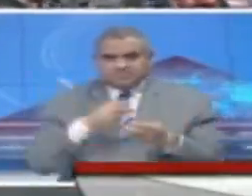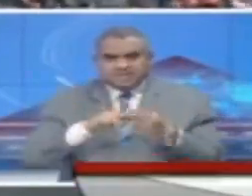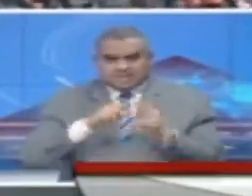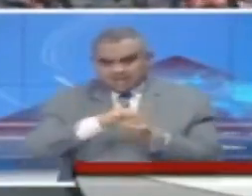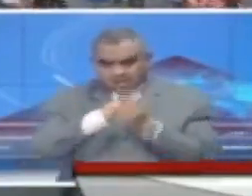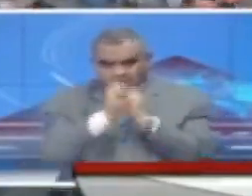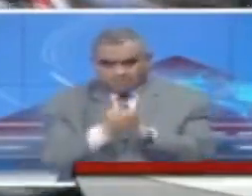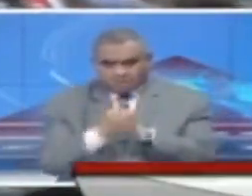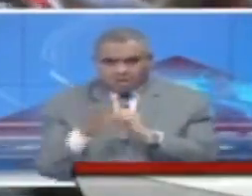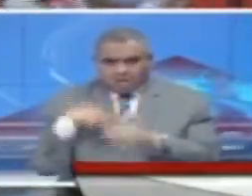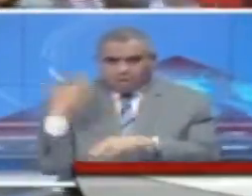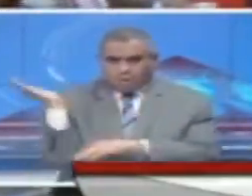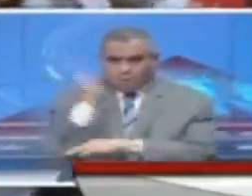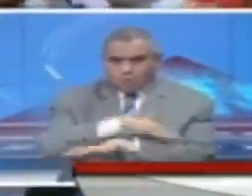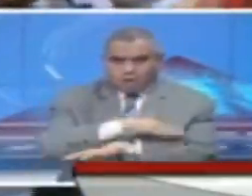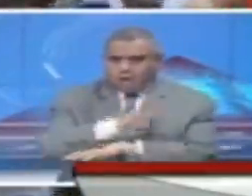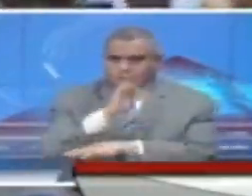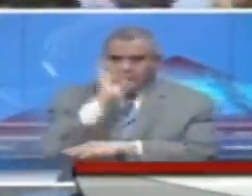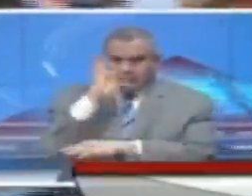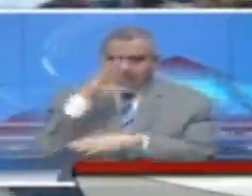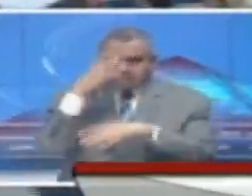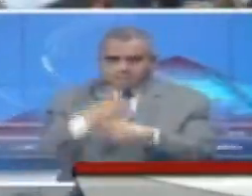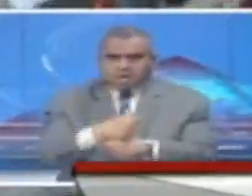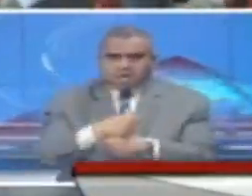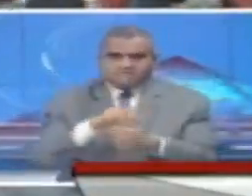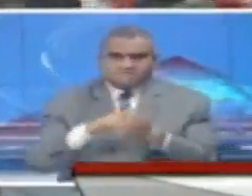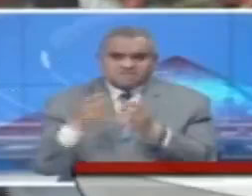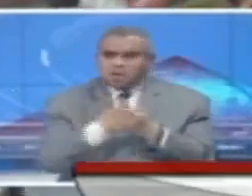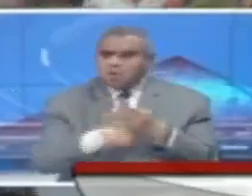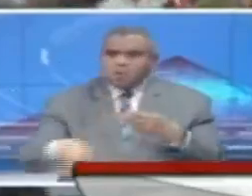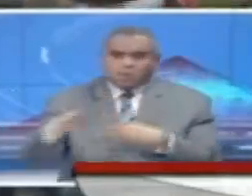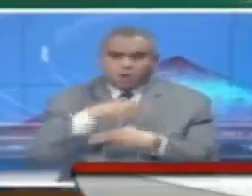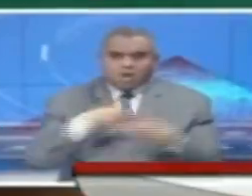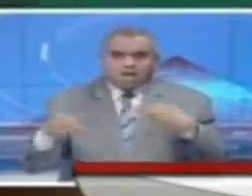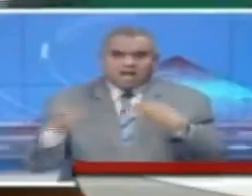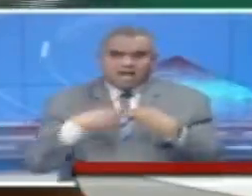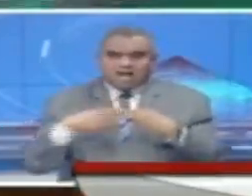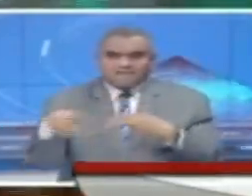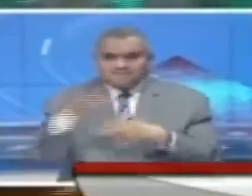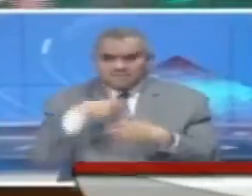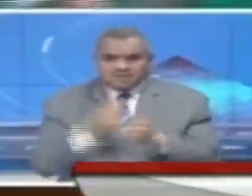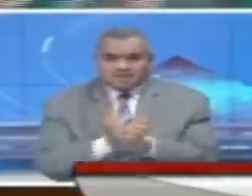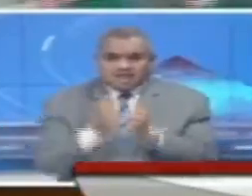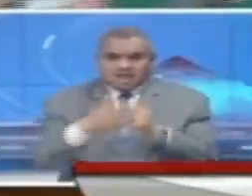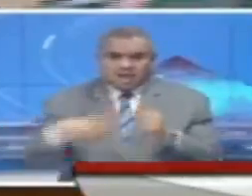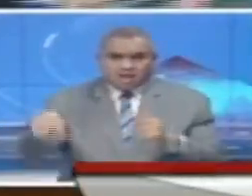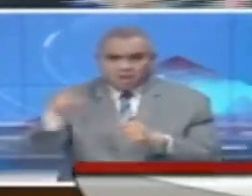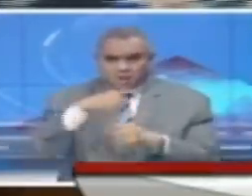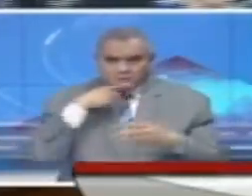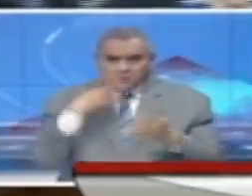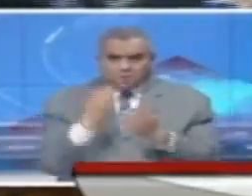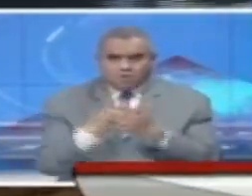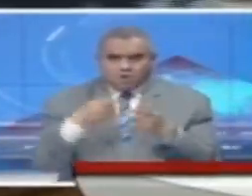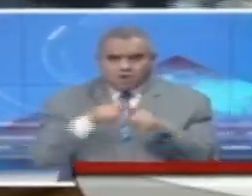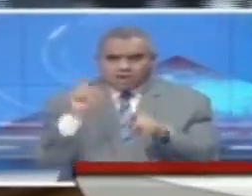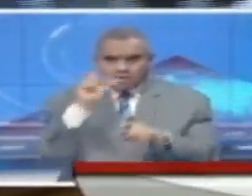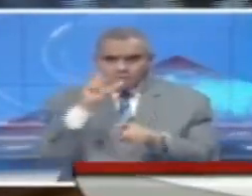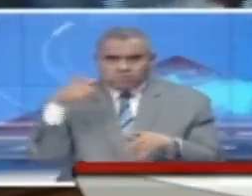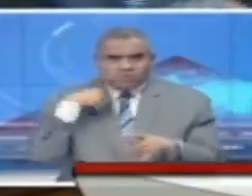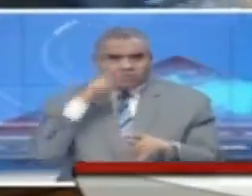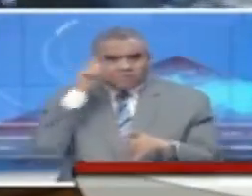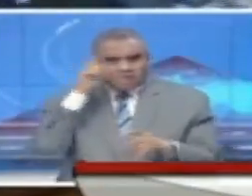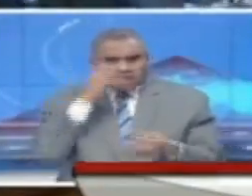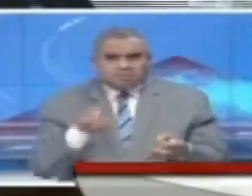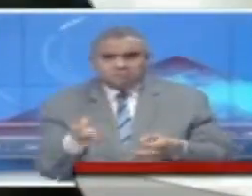يتغير، يؤثر ولا يتأثر، ويرفض أن تحكمه جماعة لا تدين بالولاء لتراب هذا